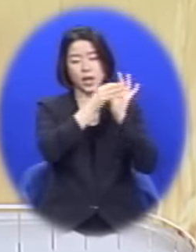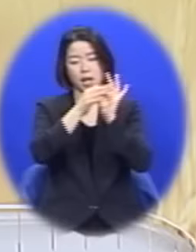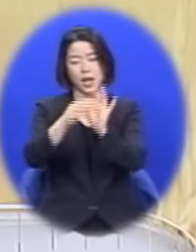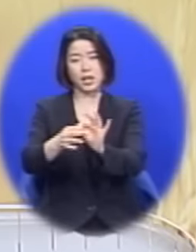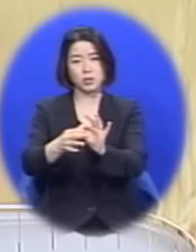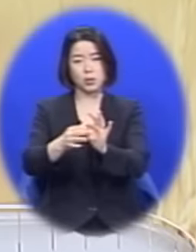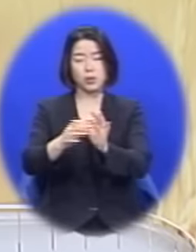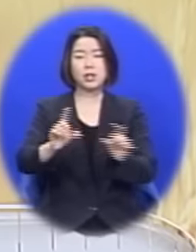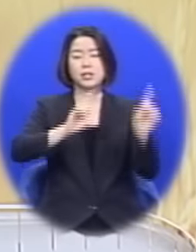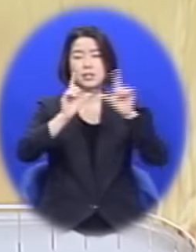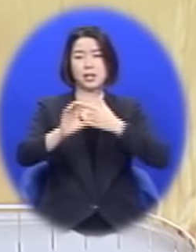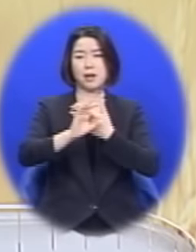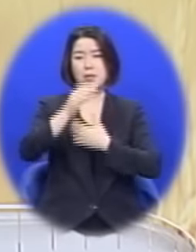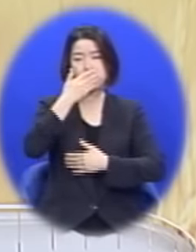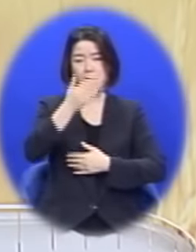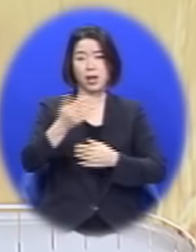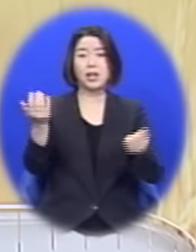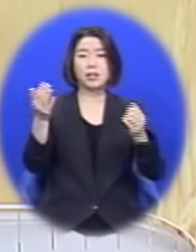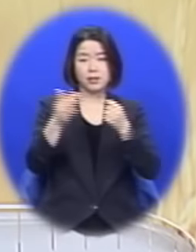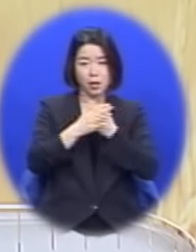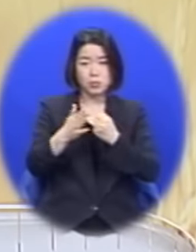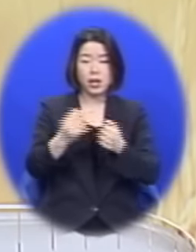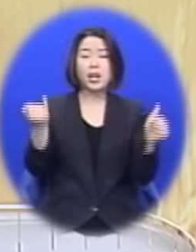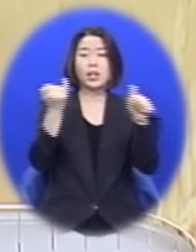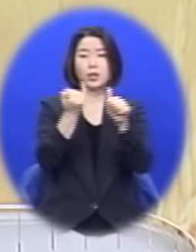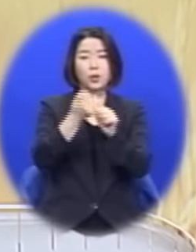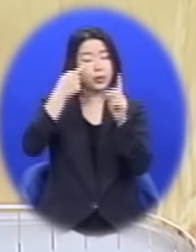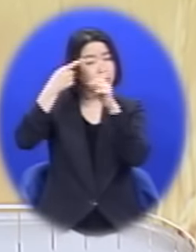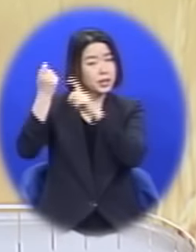기념일을 지키는 거 아닙니까? 결혼 기념일.